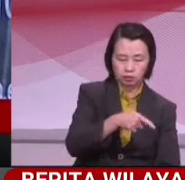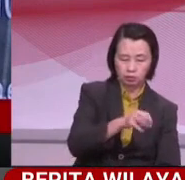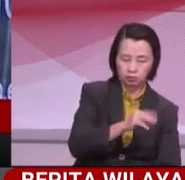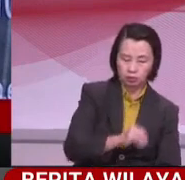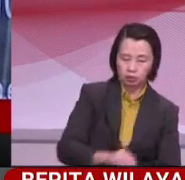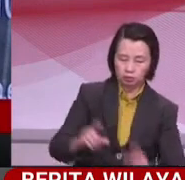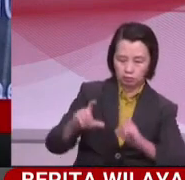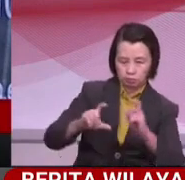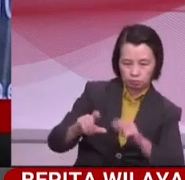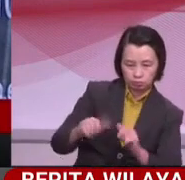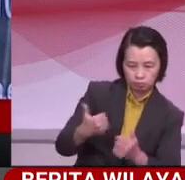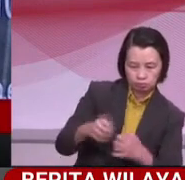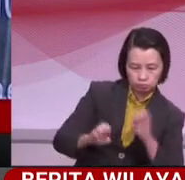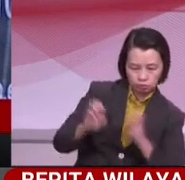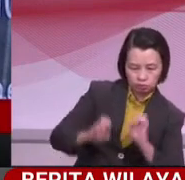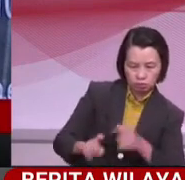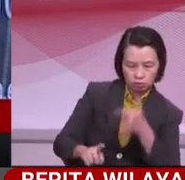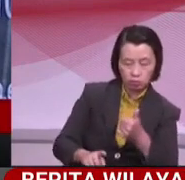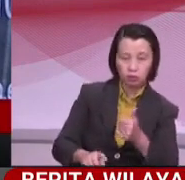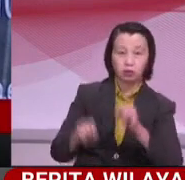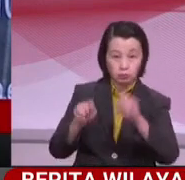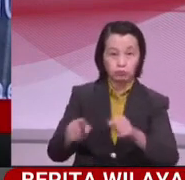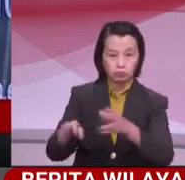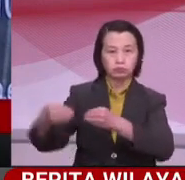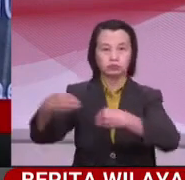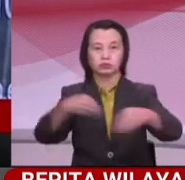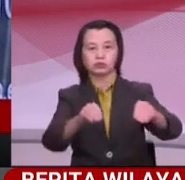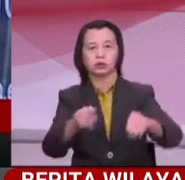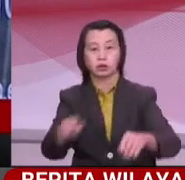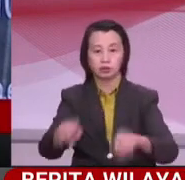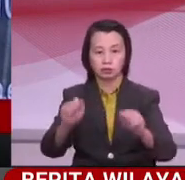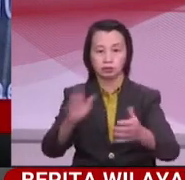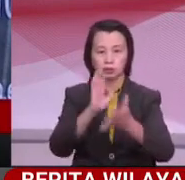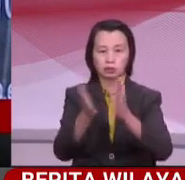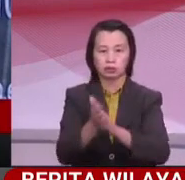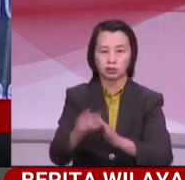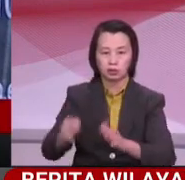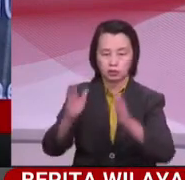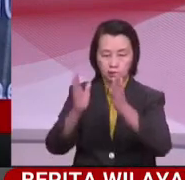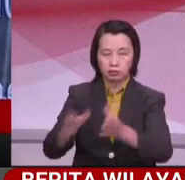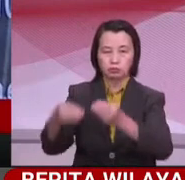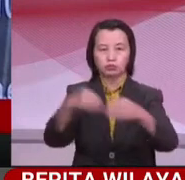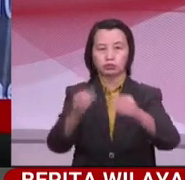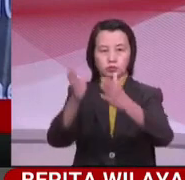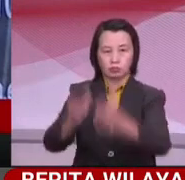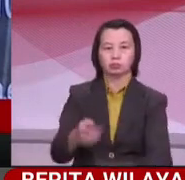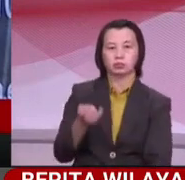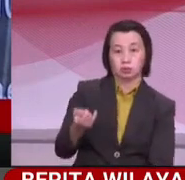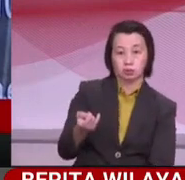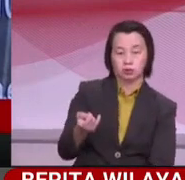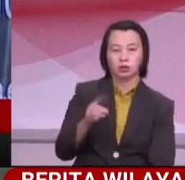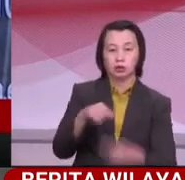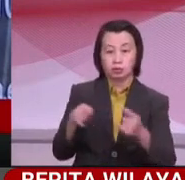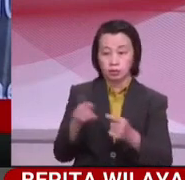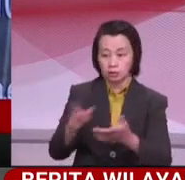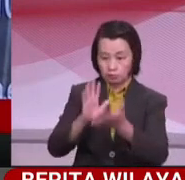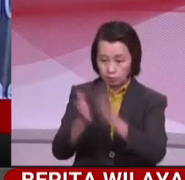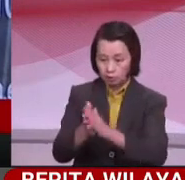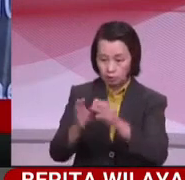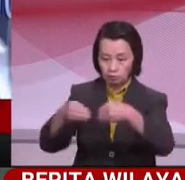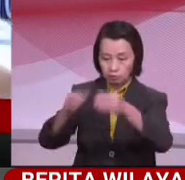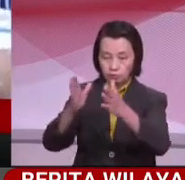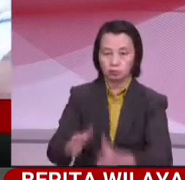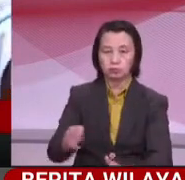layak dvc dia akan menjadi franchise I will aja dipercayai